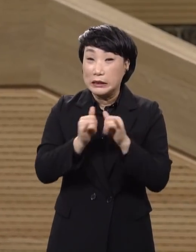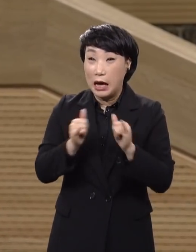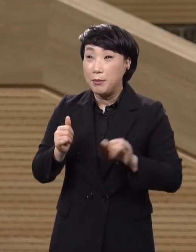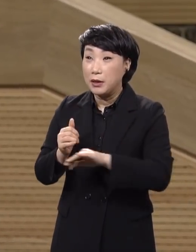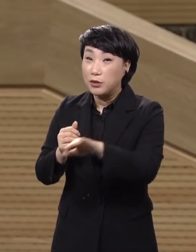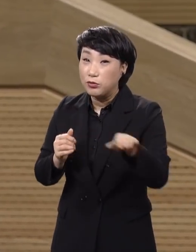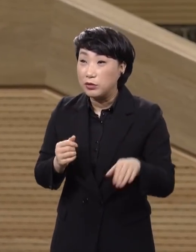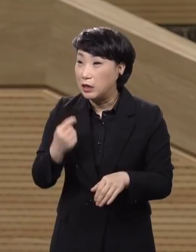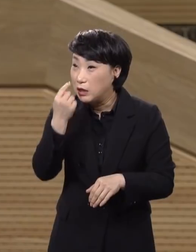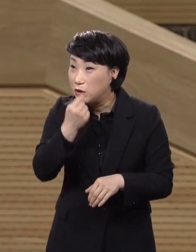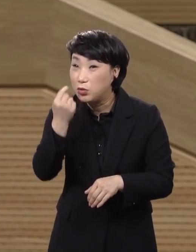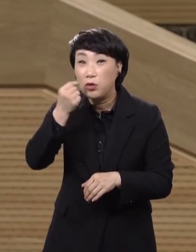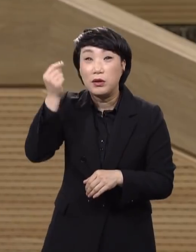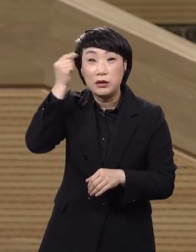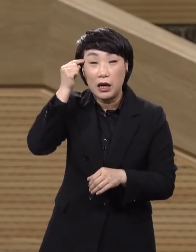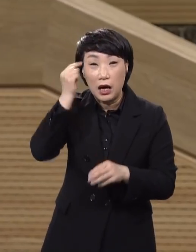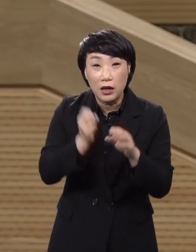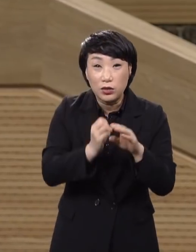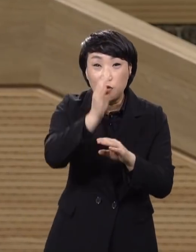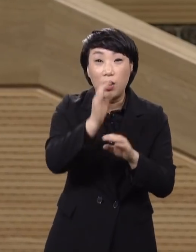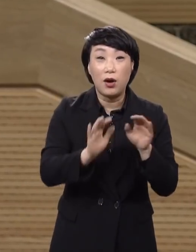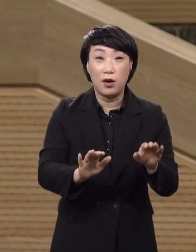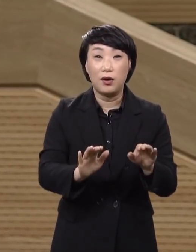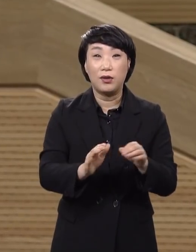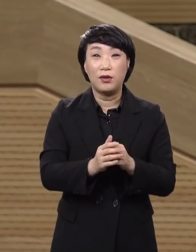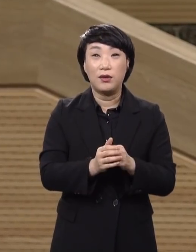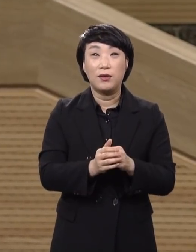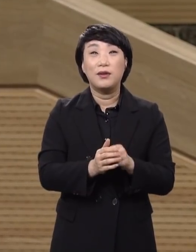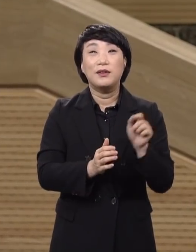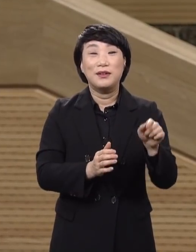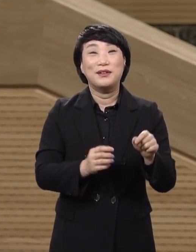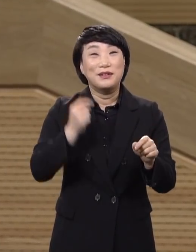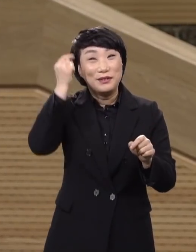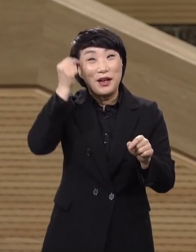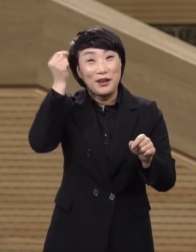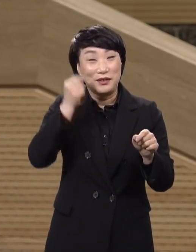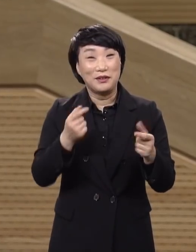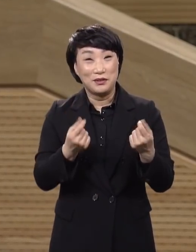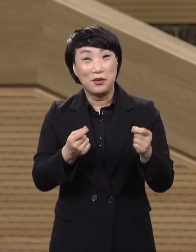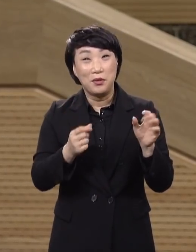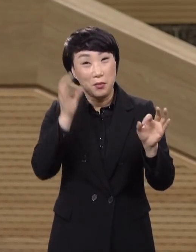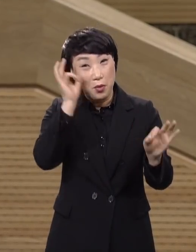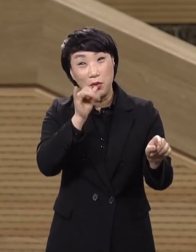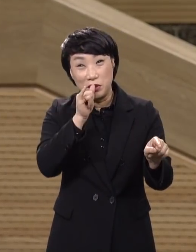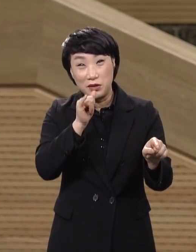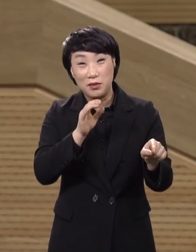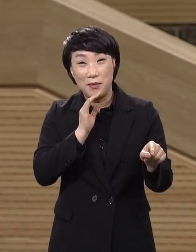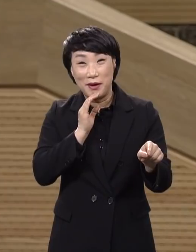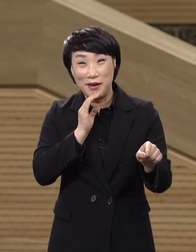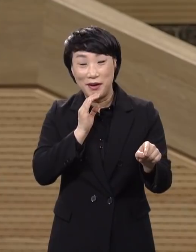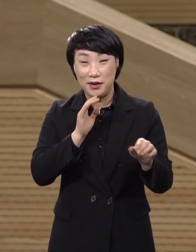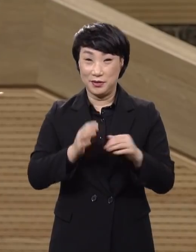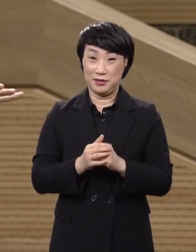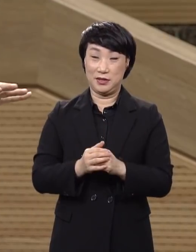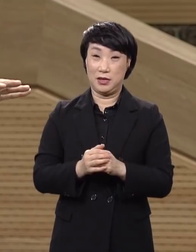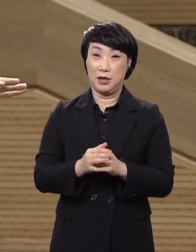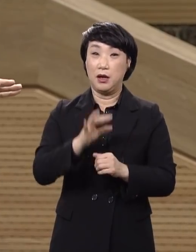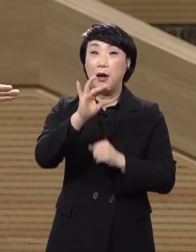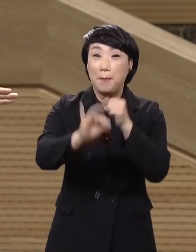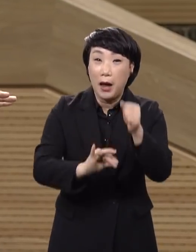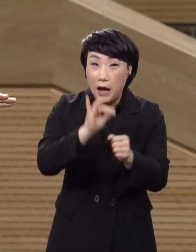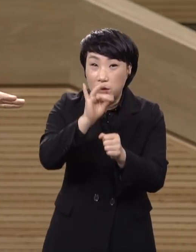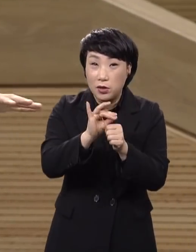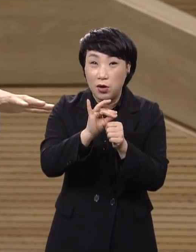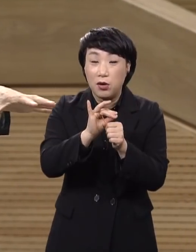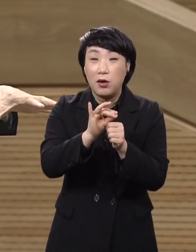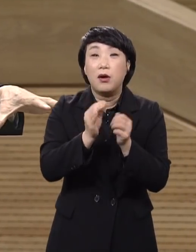이성적 차원을 뛰어넘으면 정신병자 같이 보이는 거예요. 예, 100년이